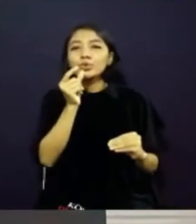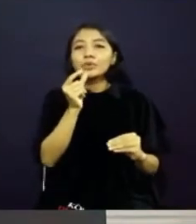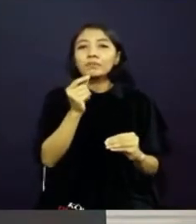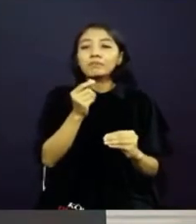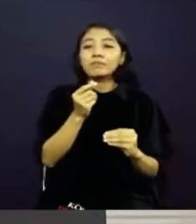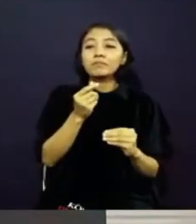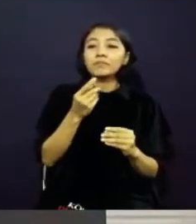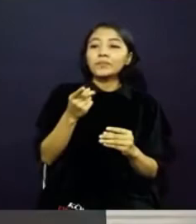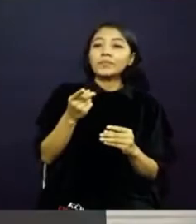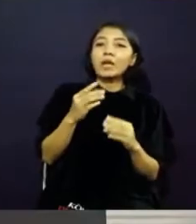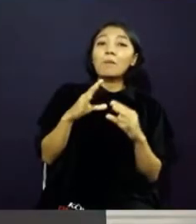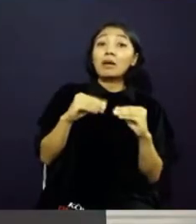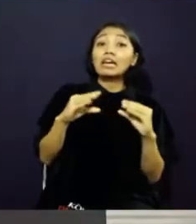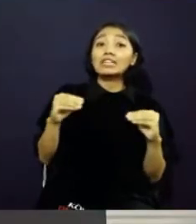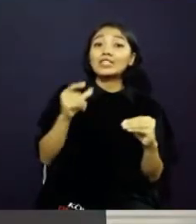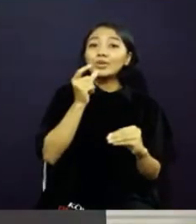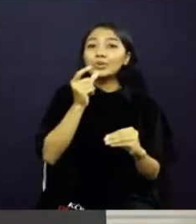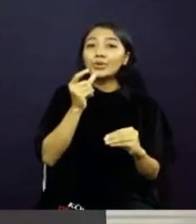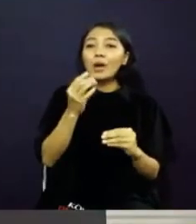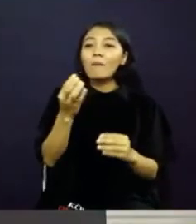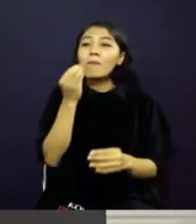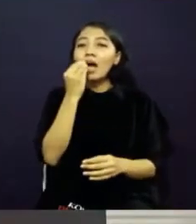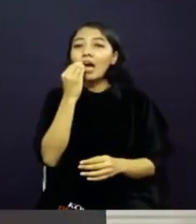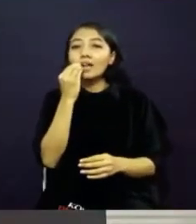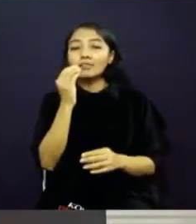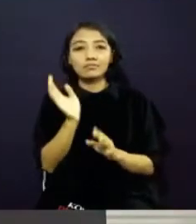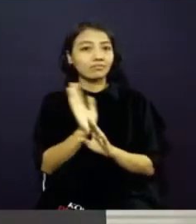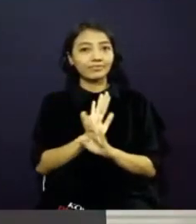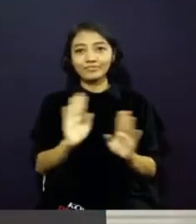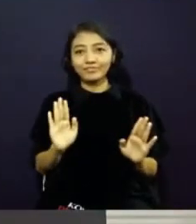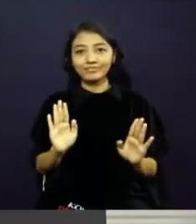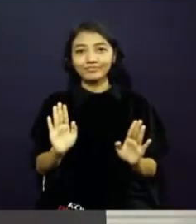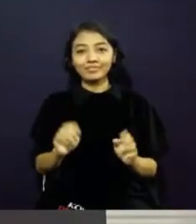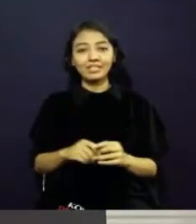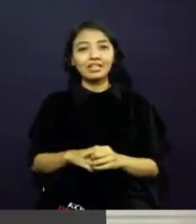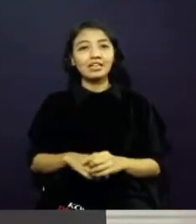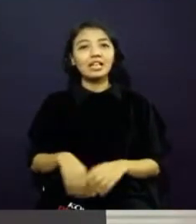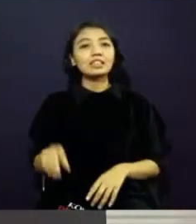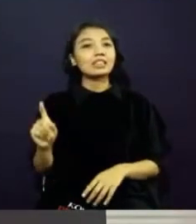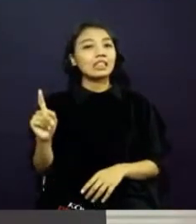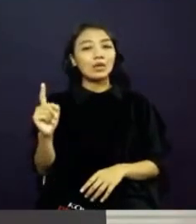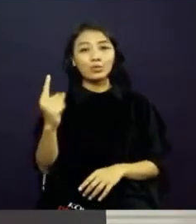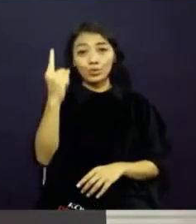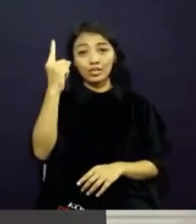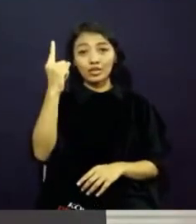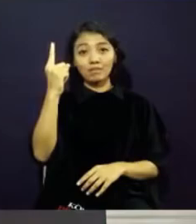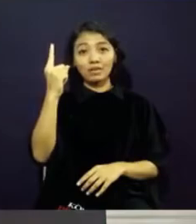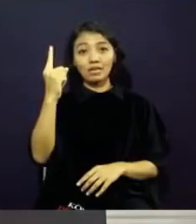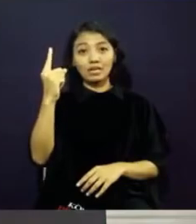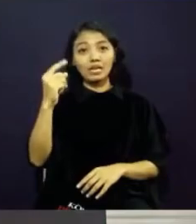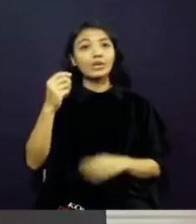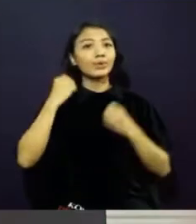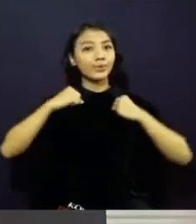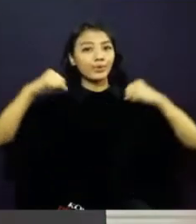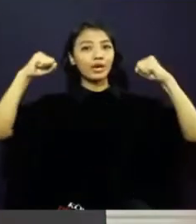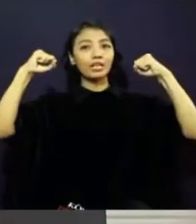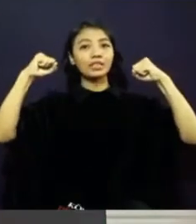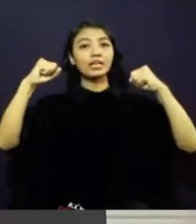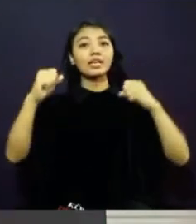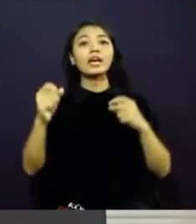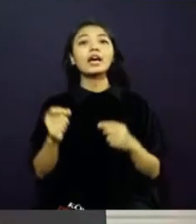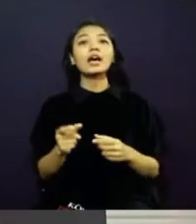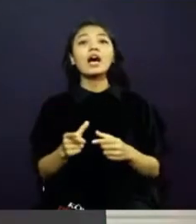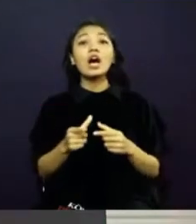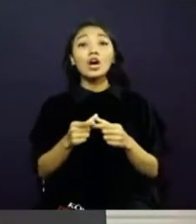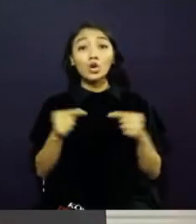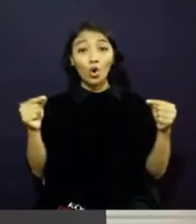jasmani tetapi yang utama ialah kekuatan rohani dan kita